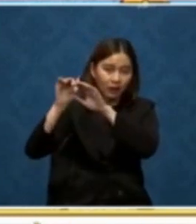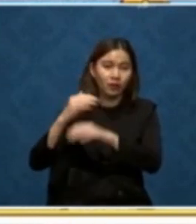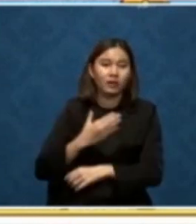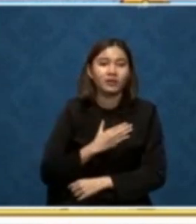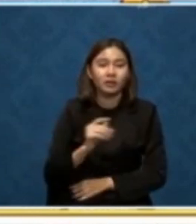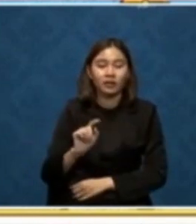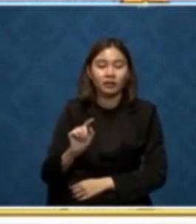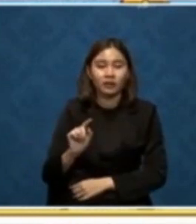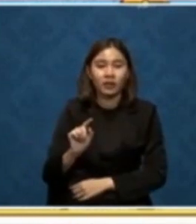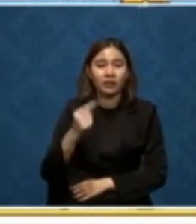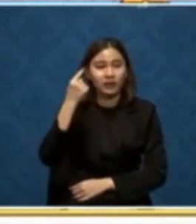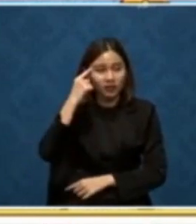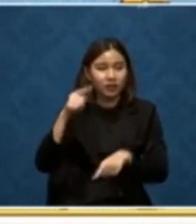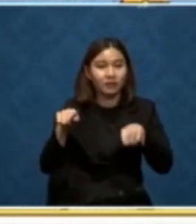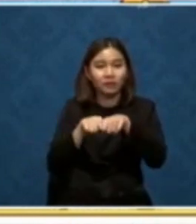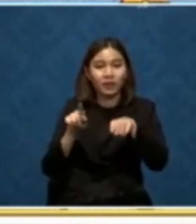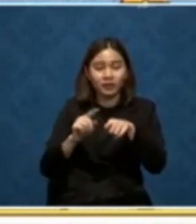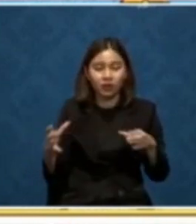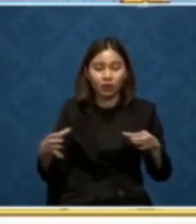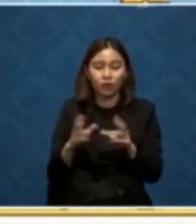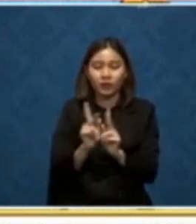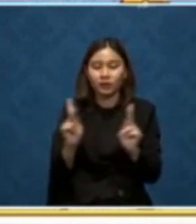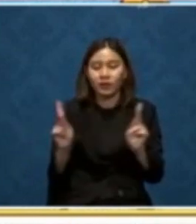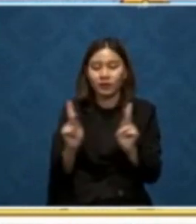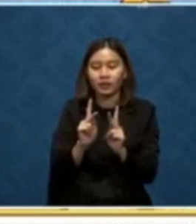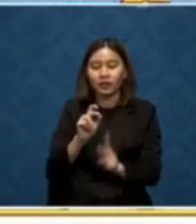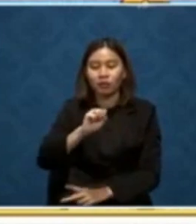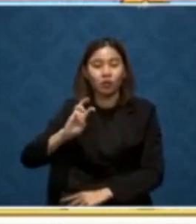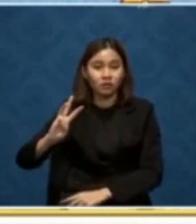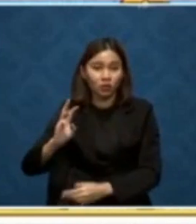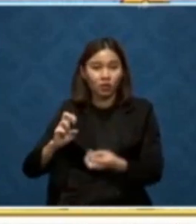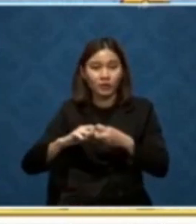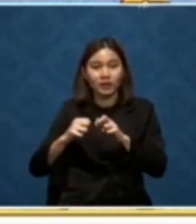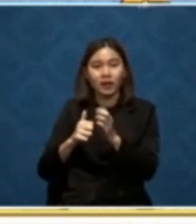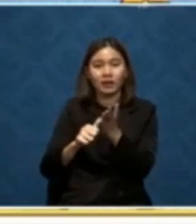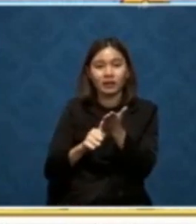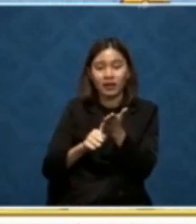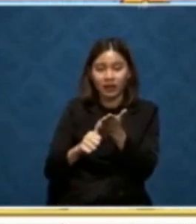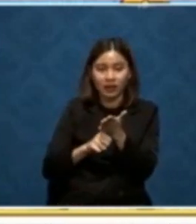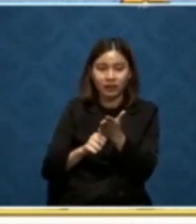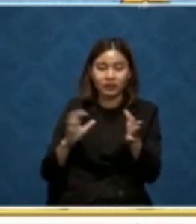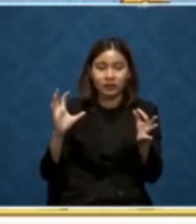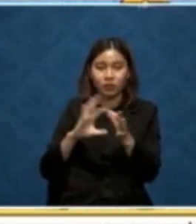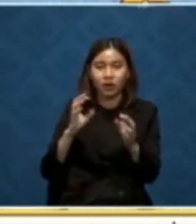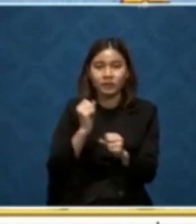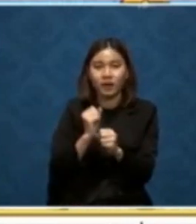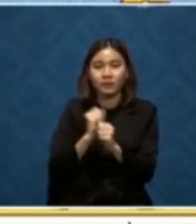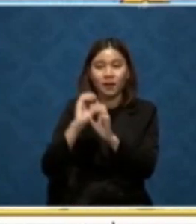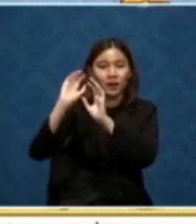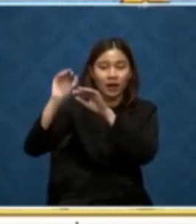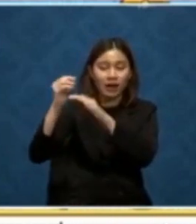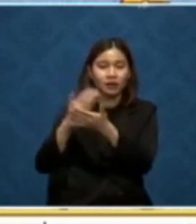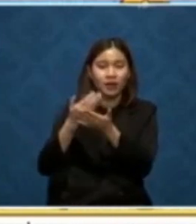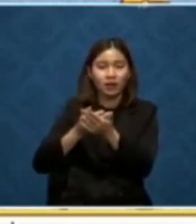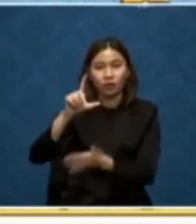ดิฉันเห็นด้วยในการตั้งกรรมธิการวิสามัญเพื่อแก้ไขปัญหาผลผลิตมะพร้าวราคาต